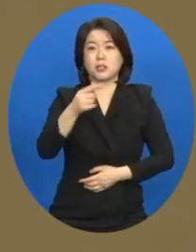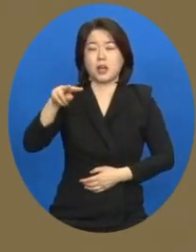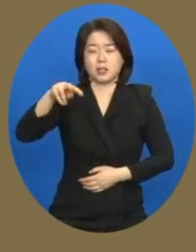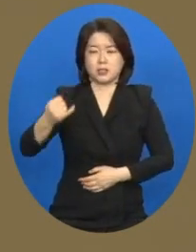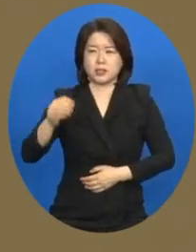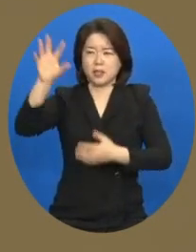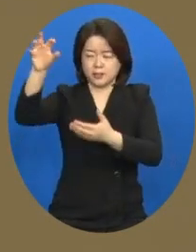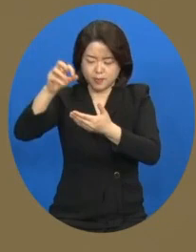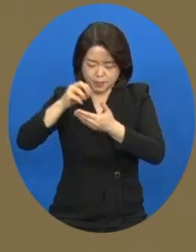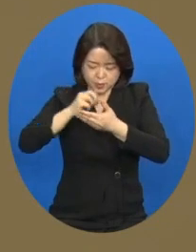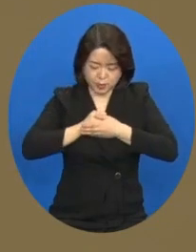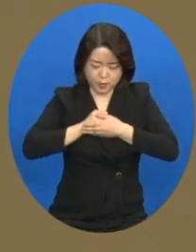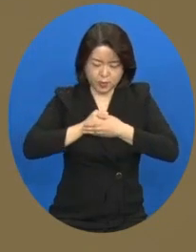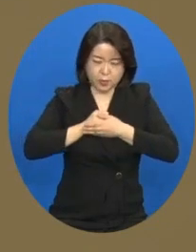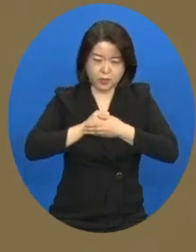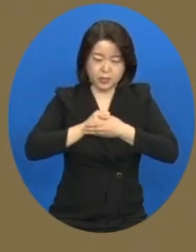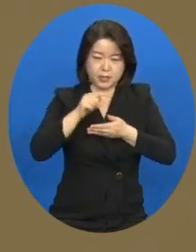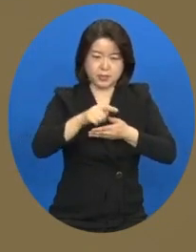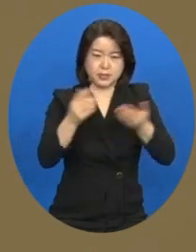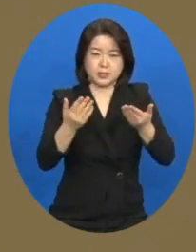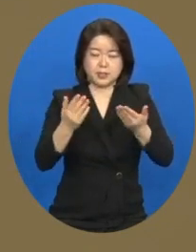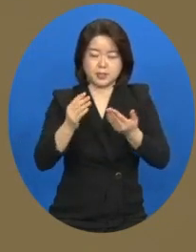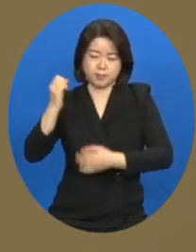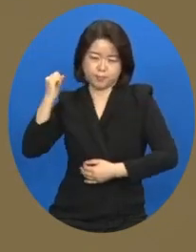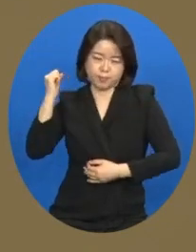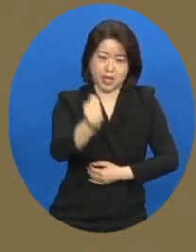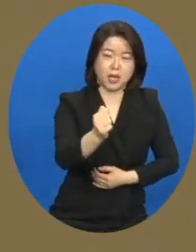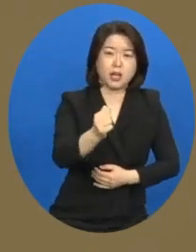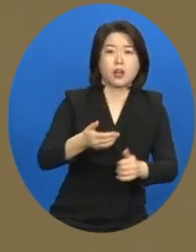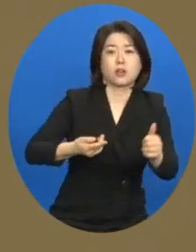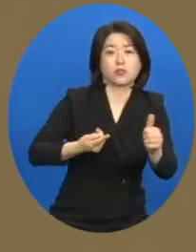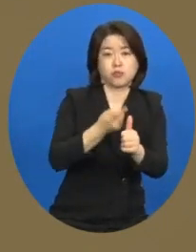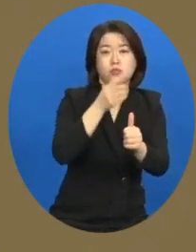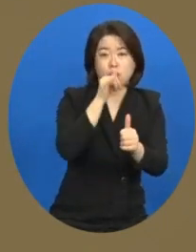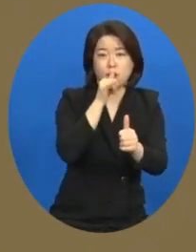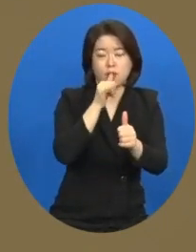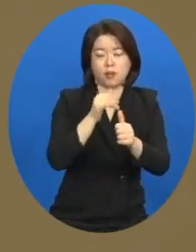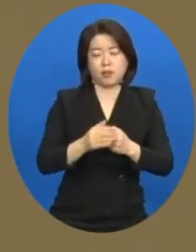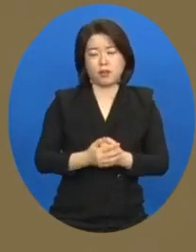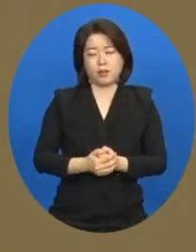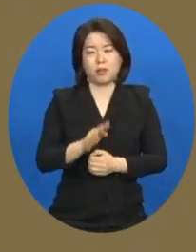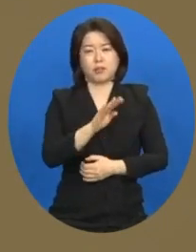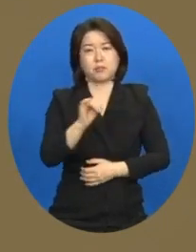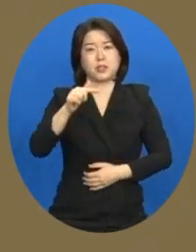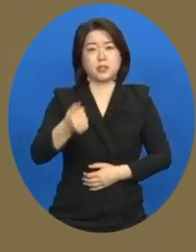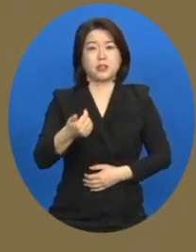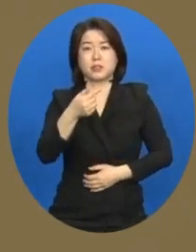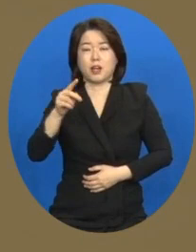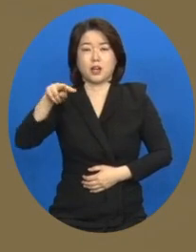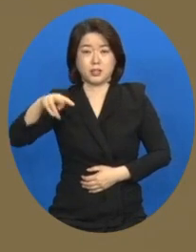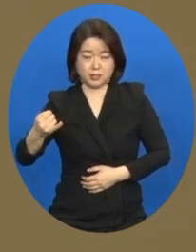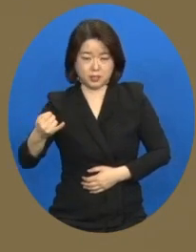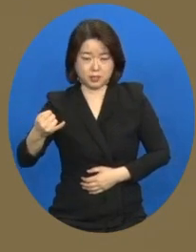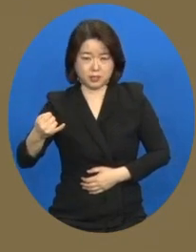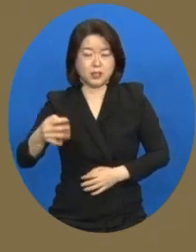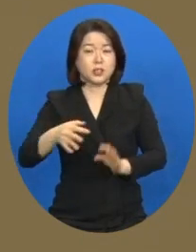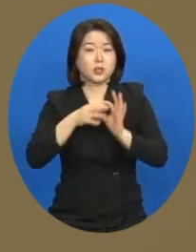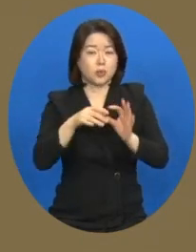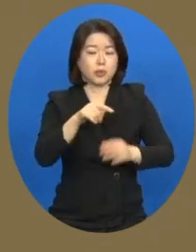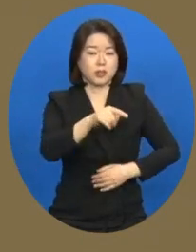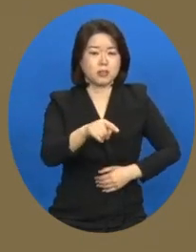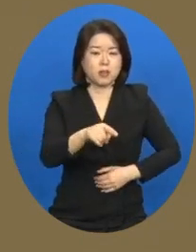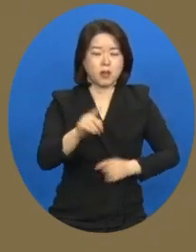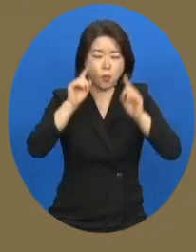품고 그 일을 한 거죠. 하나님이 그 비느하스로 인해서 노여움을 내려놓으세요.